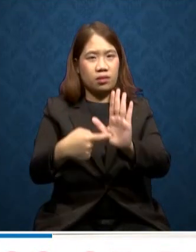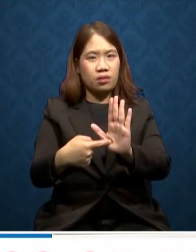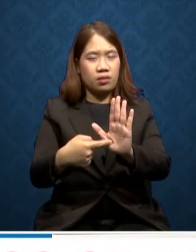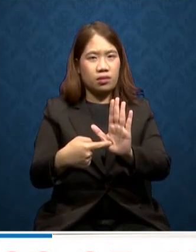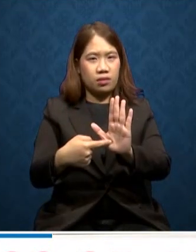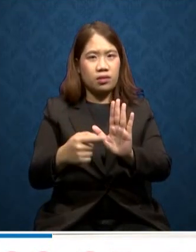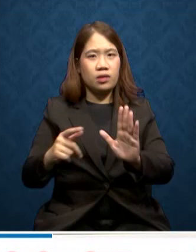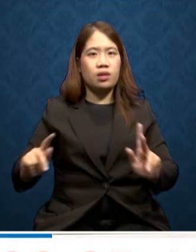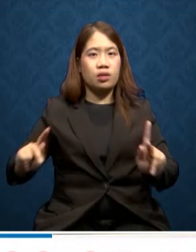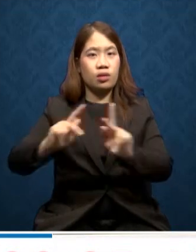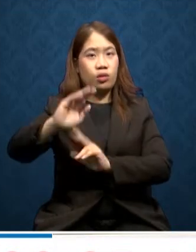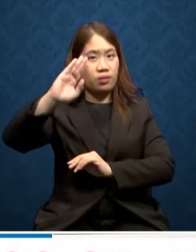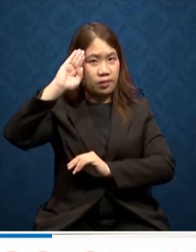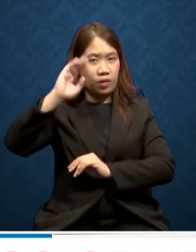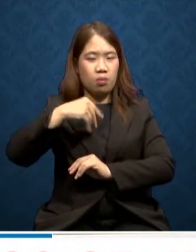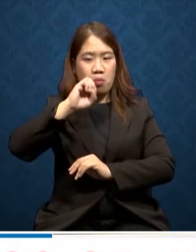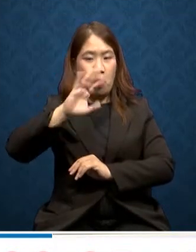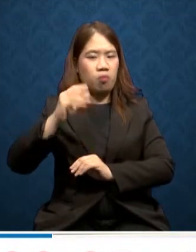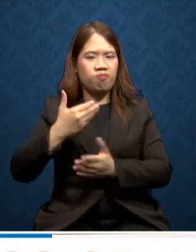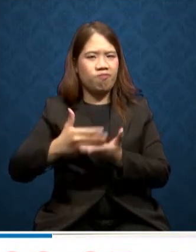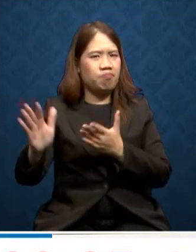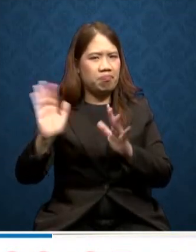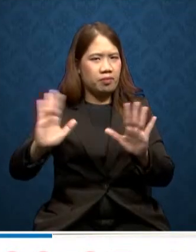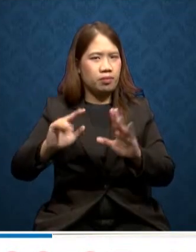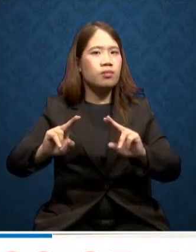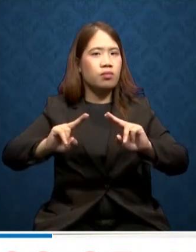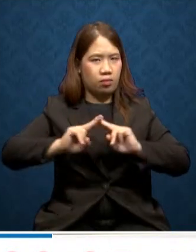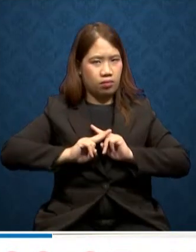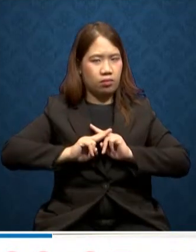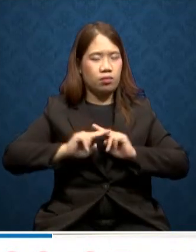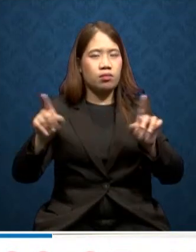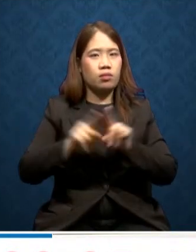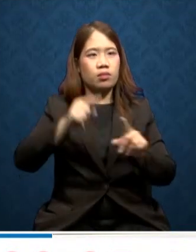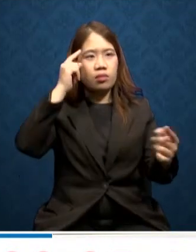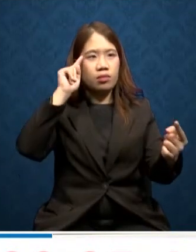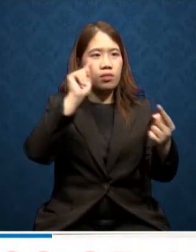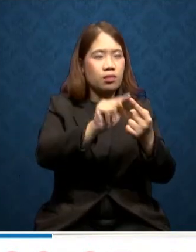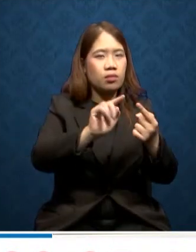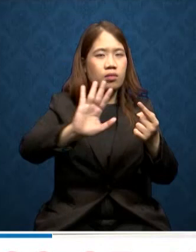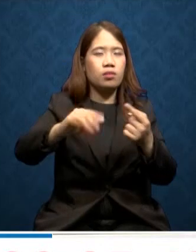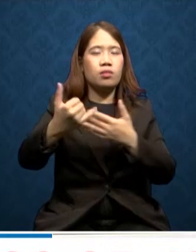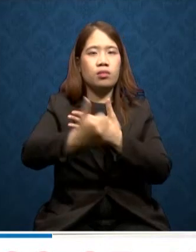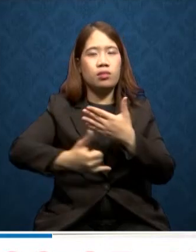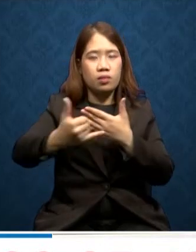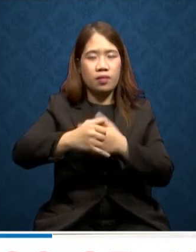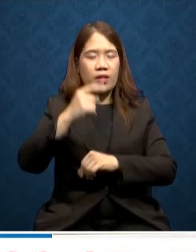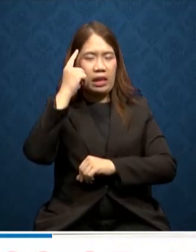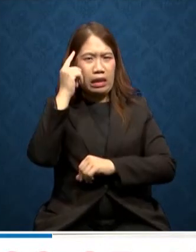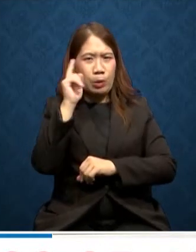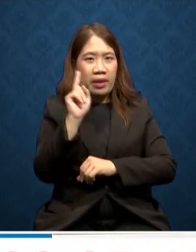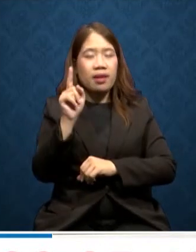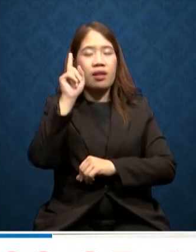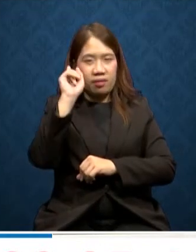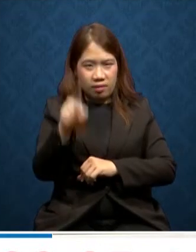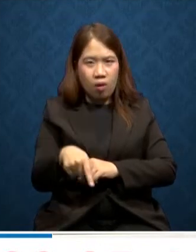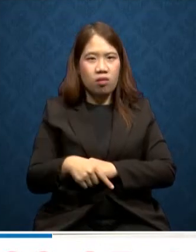ราจะไม่ซื้อแล้วเราจะทำเองตั้งเป้าหมายเหมือนจอห์นเอฟเคนเนดีเคยจำไว้ว่าทำไว้ว่าเราต้องไปดวง